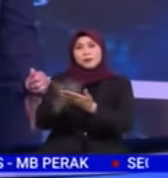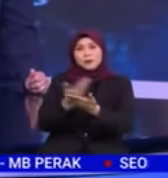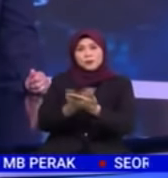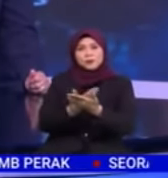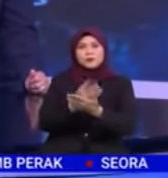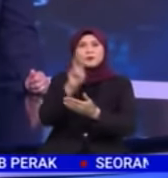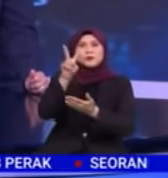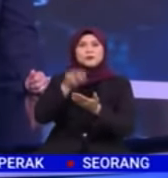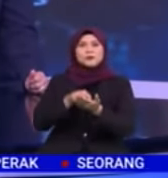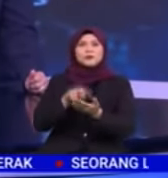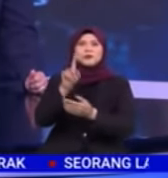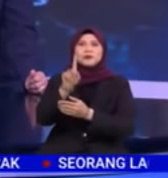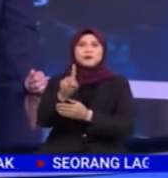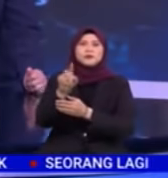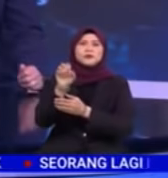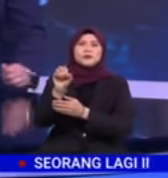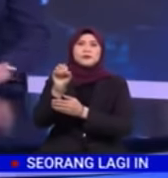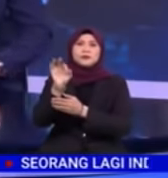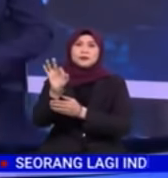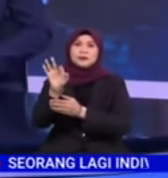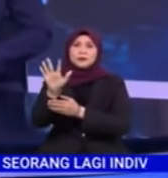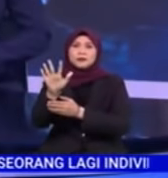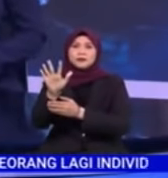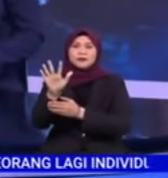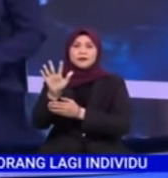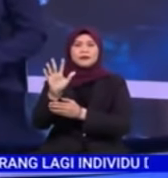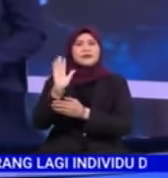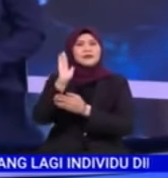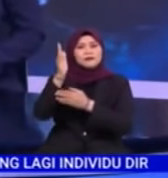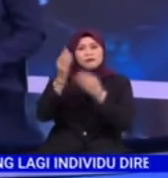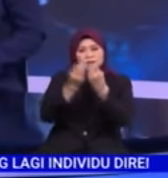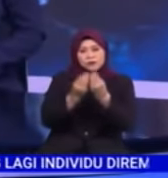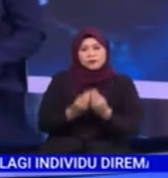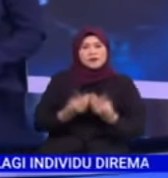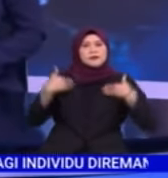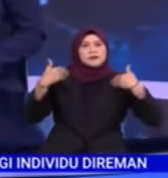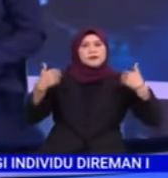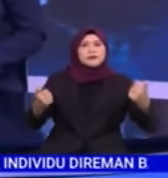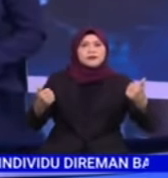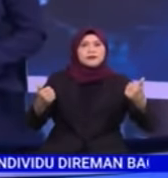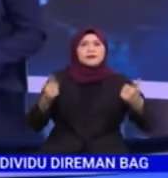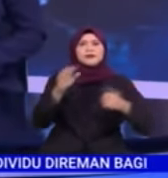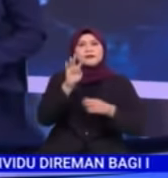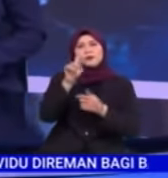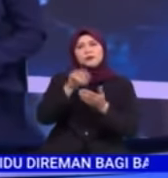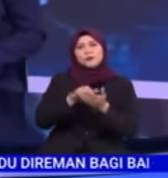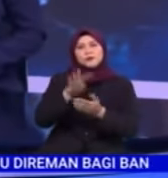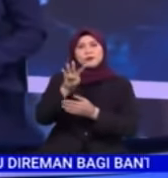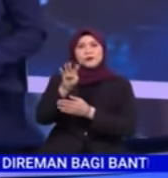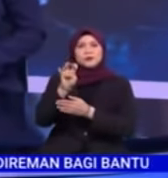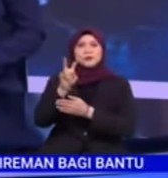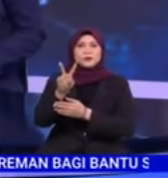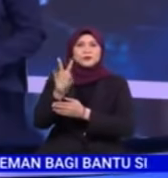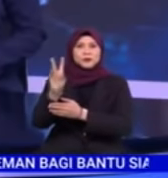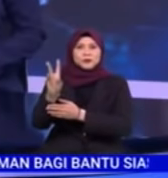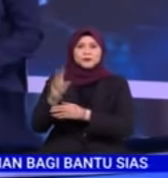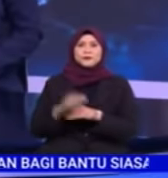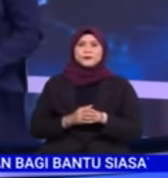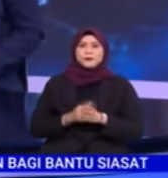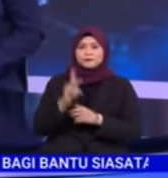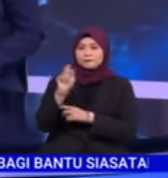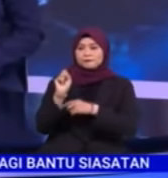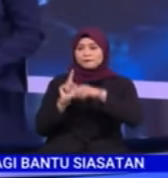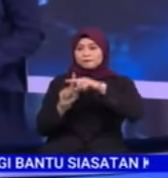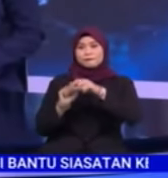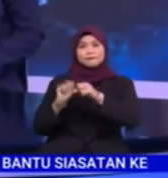harus 2195 mengatasi jumlah cache sembuh harian 1427 sementara itu